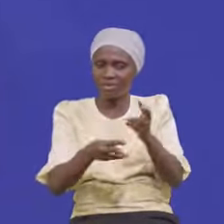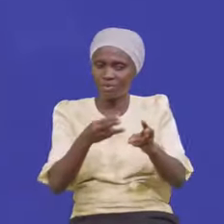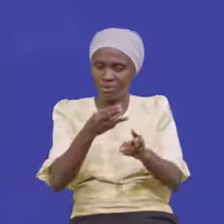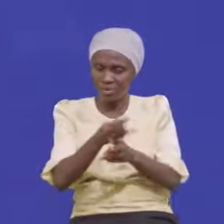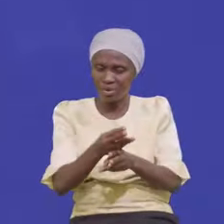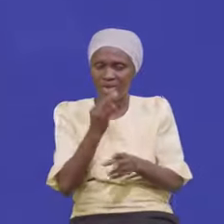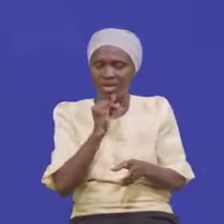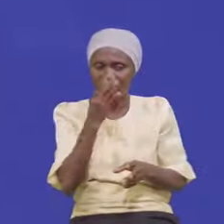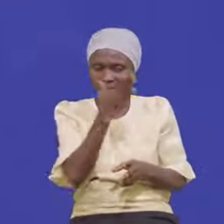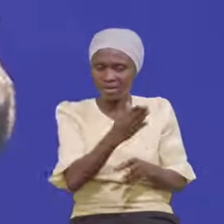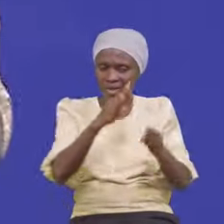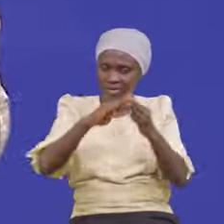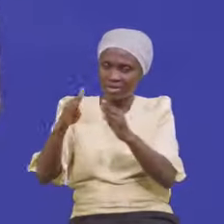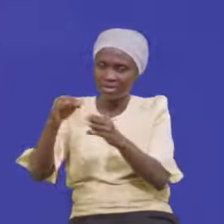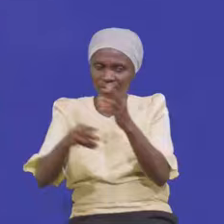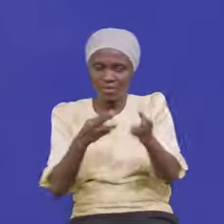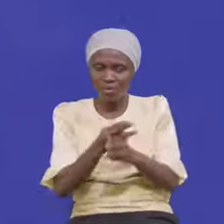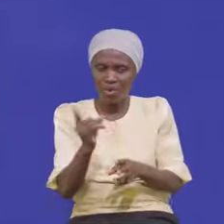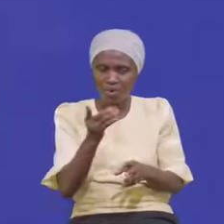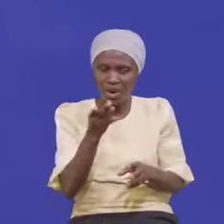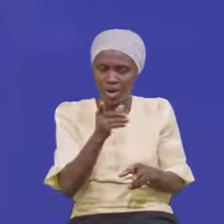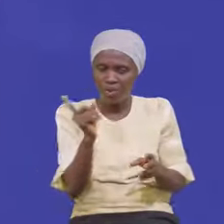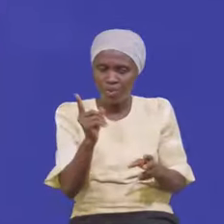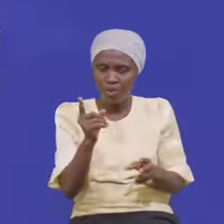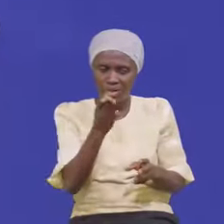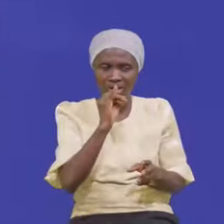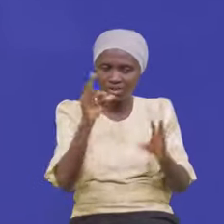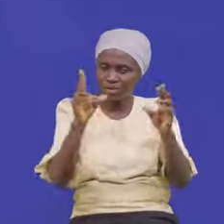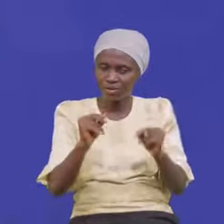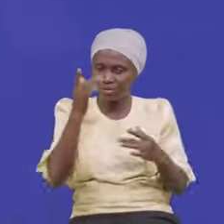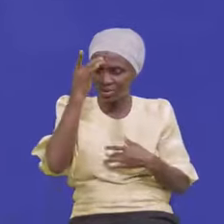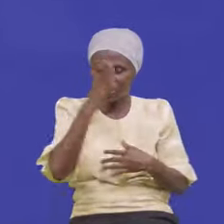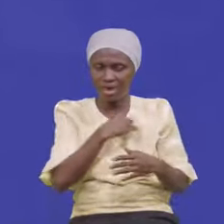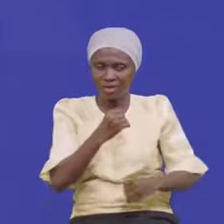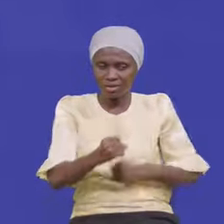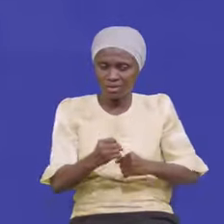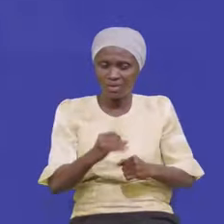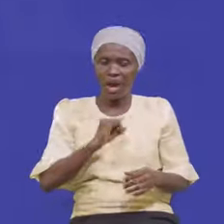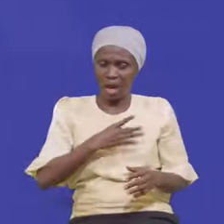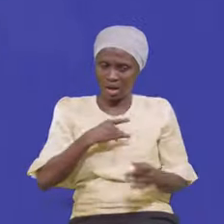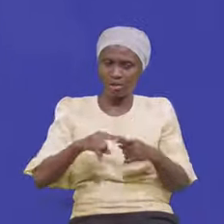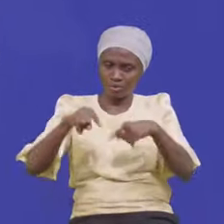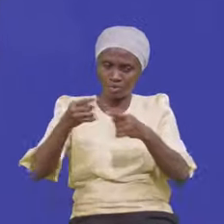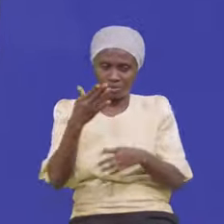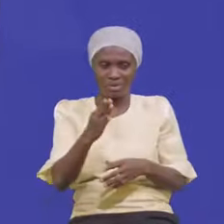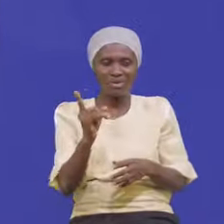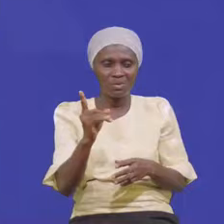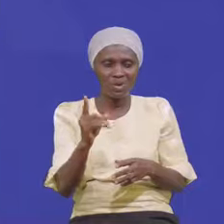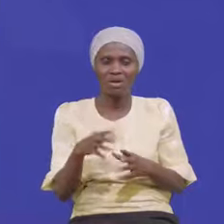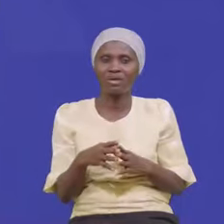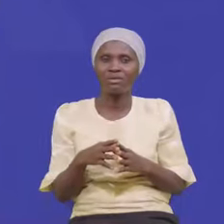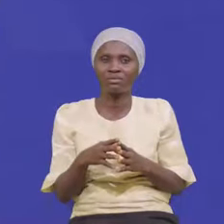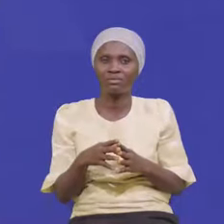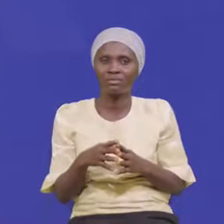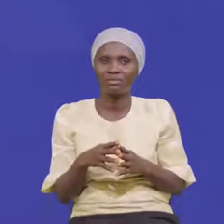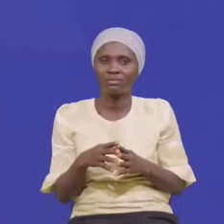the world where there's no sickness, no suffering? I want to go there. ఆ పెద్ద ఆయన చెప్తున్నాడు, ఏదైనా రోగము, బాధ